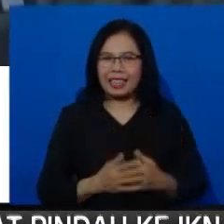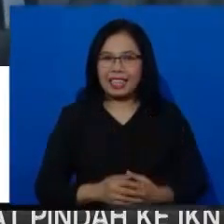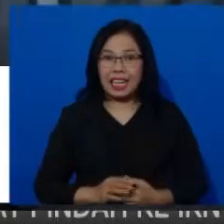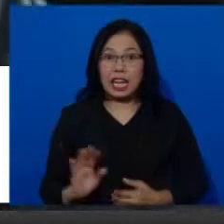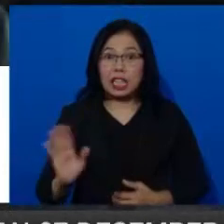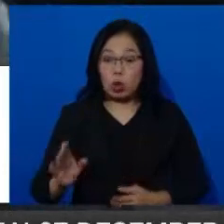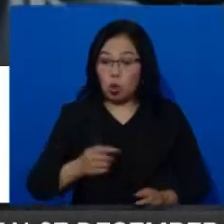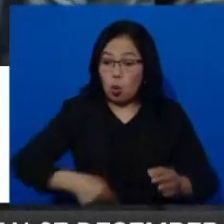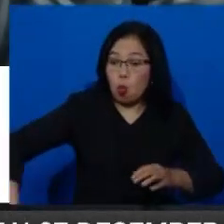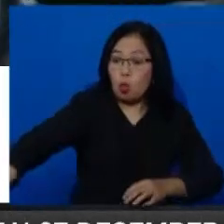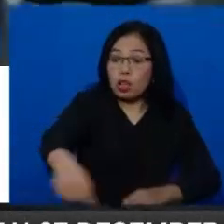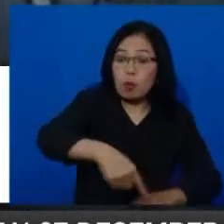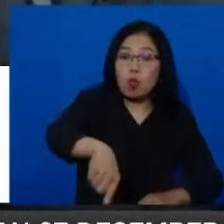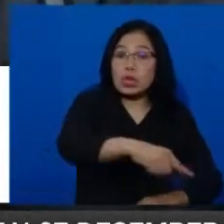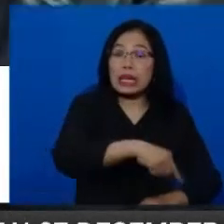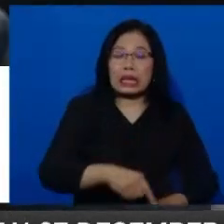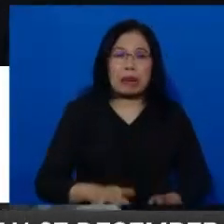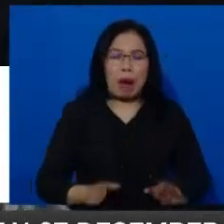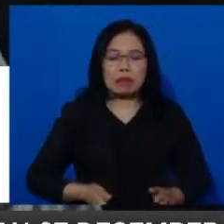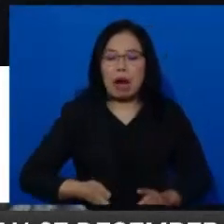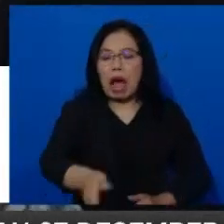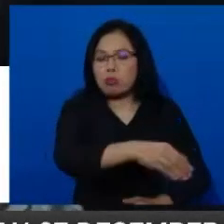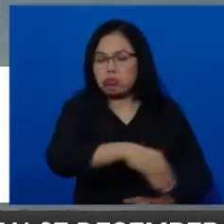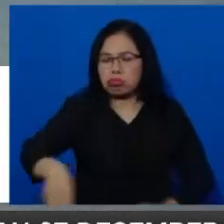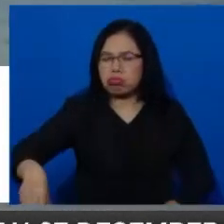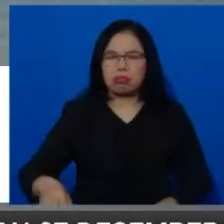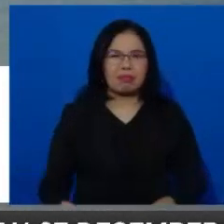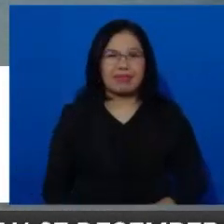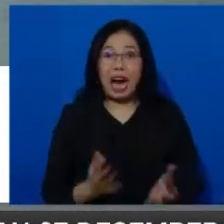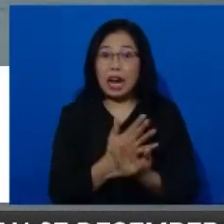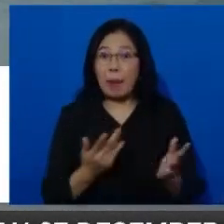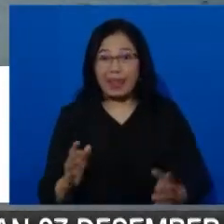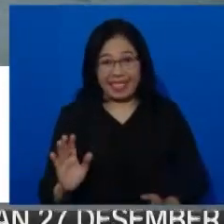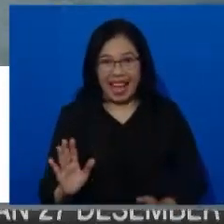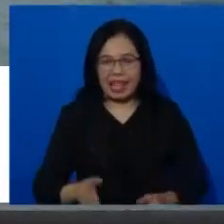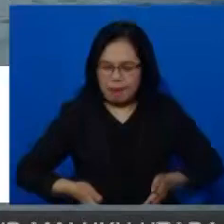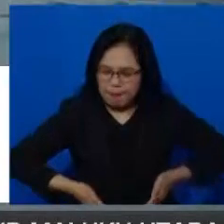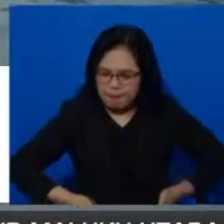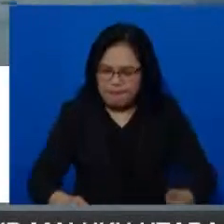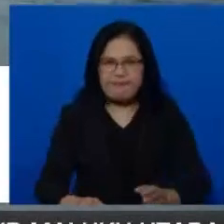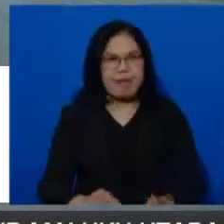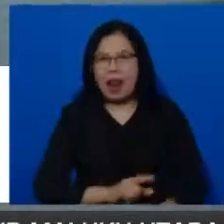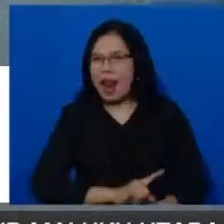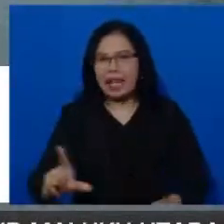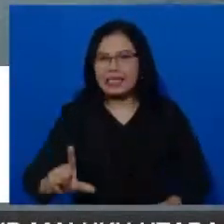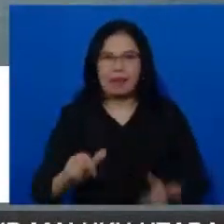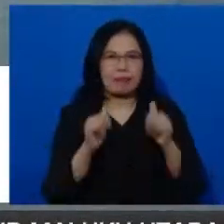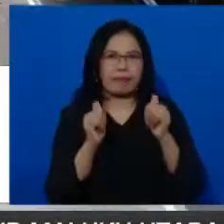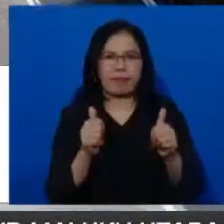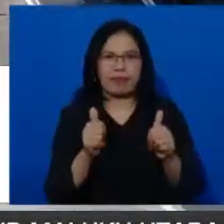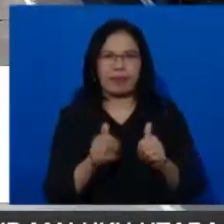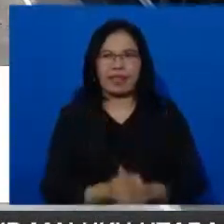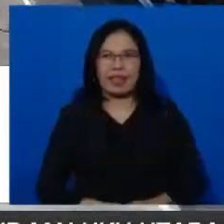rame-rame sana kan, banyak simpang-simpang lalu lalang semerawut gitu. Dibuka mulai pukul 6 pagi hingga pukul 5